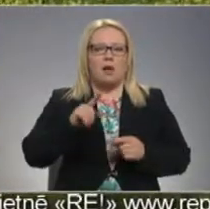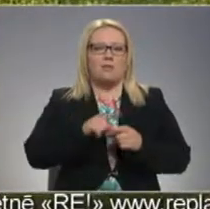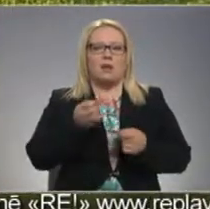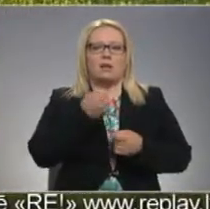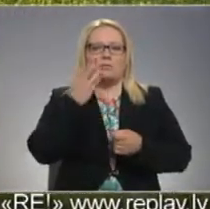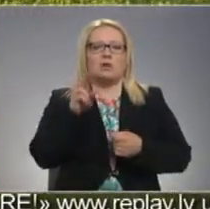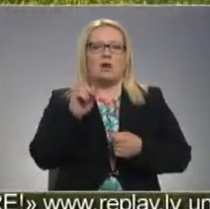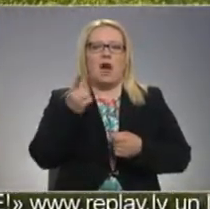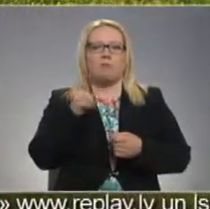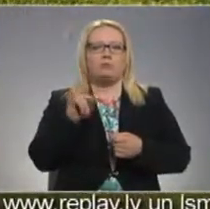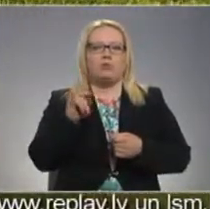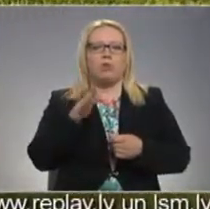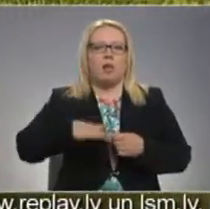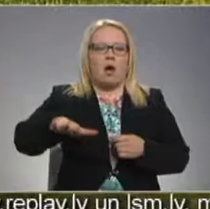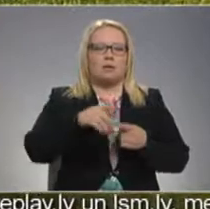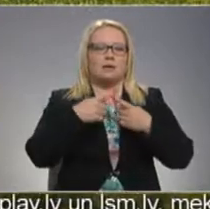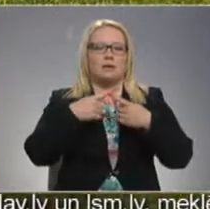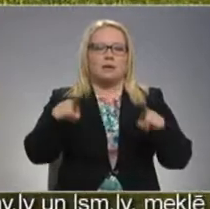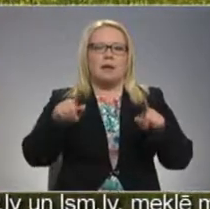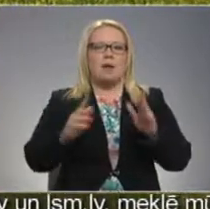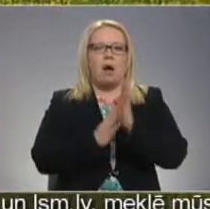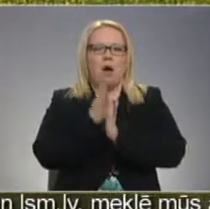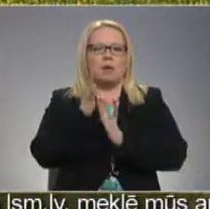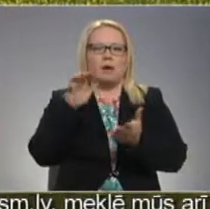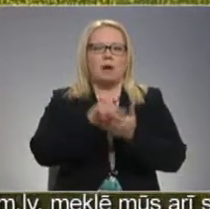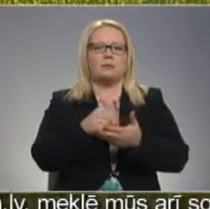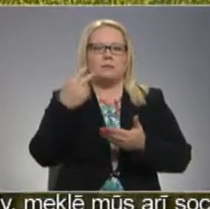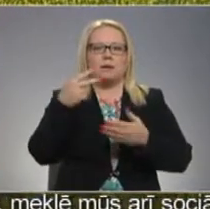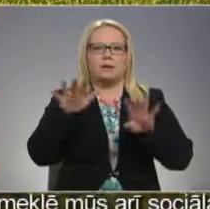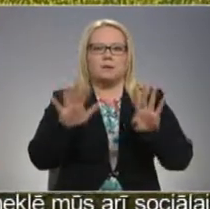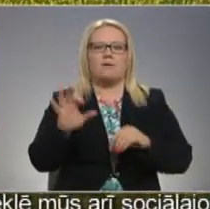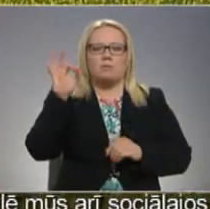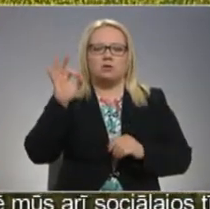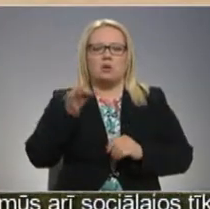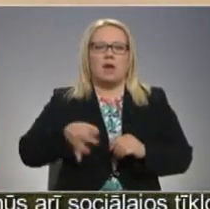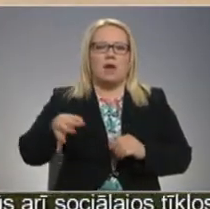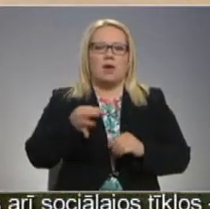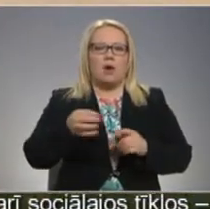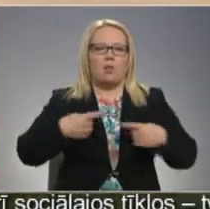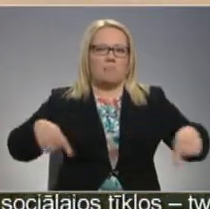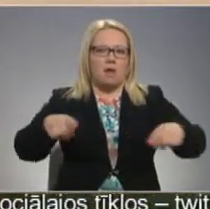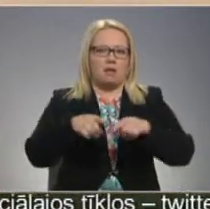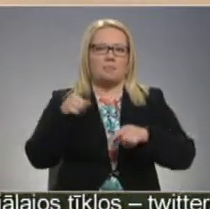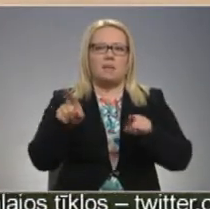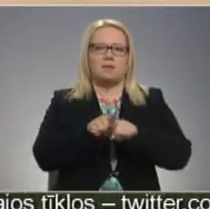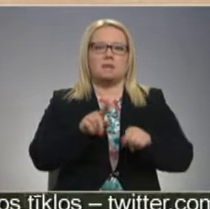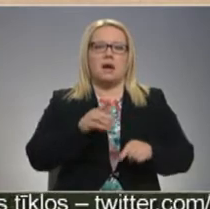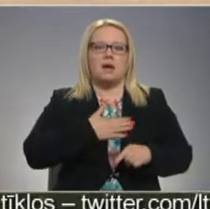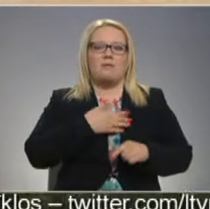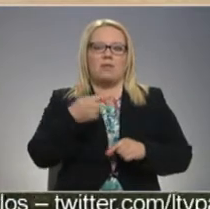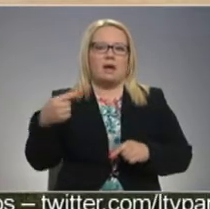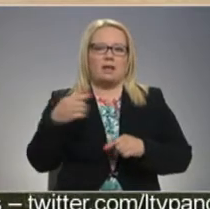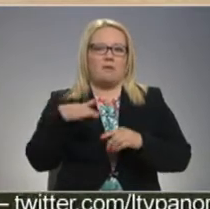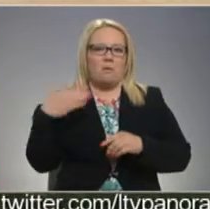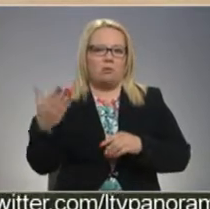ziedošie rapšu lauki, kas kopā ar citām kultūrām aizņem 39% no reģiona platības. Tam gan ir arī sava negatīvā puse.